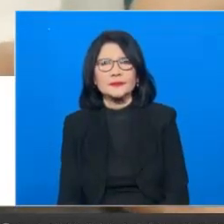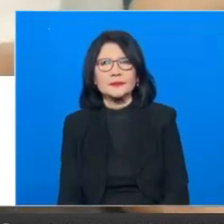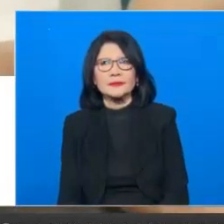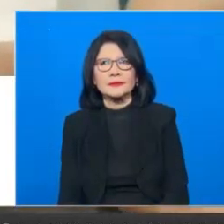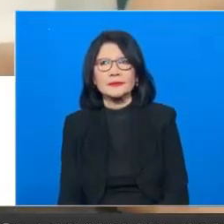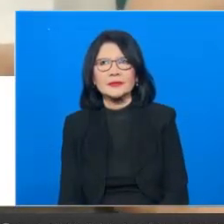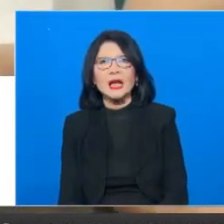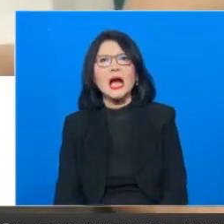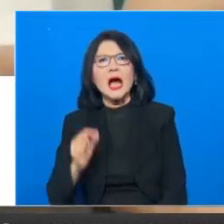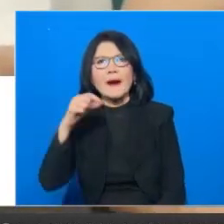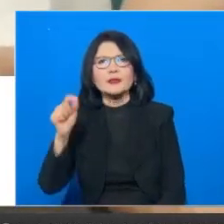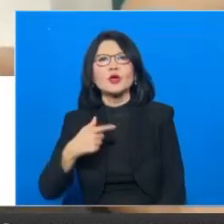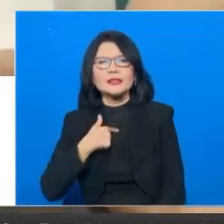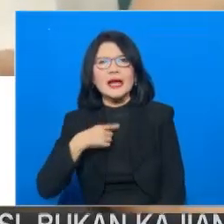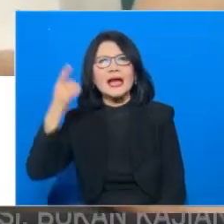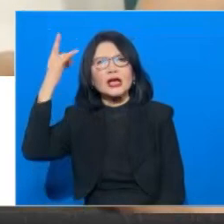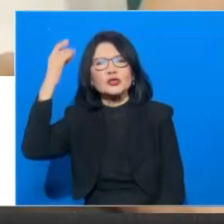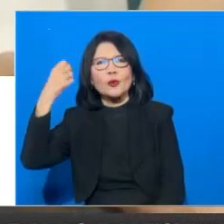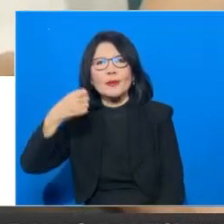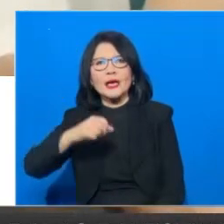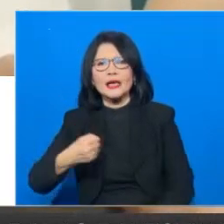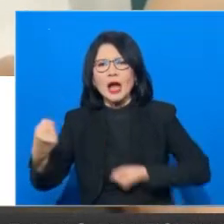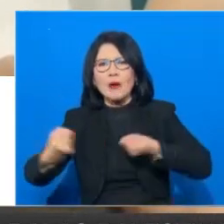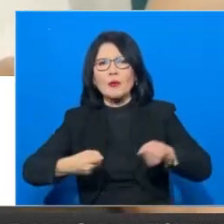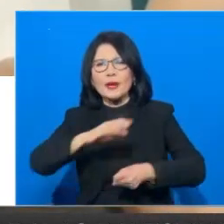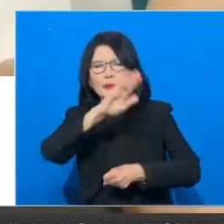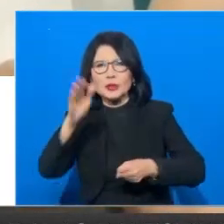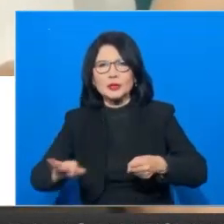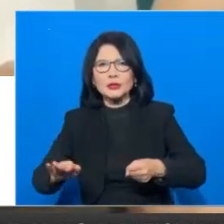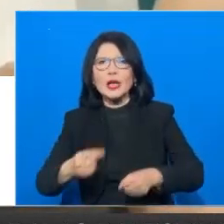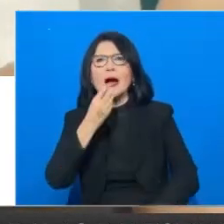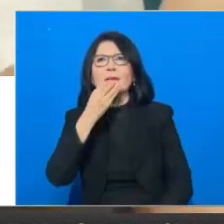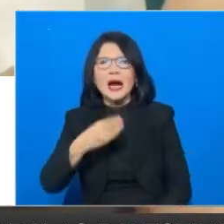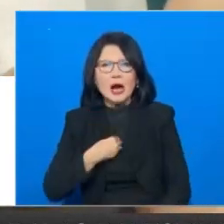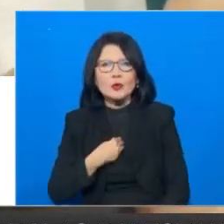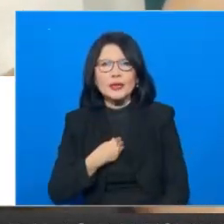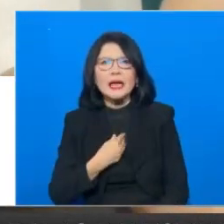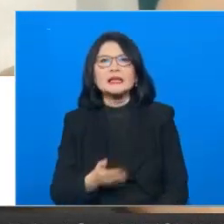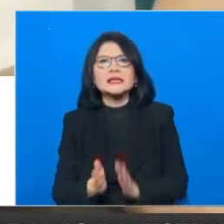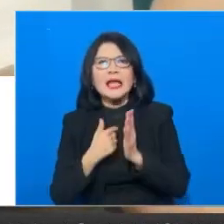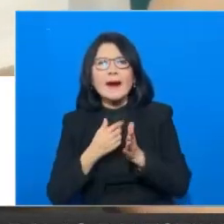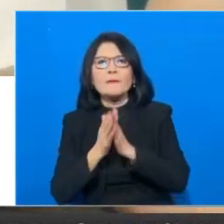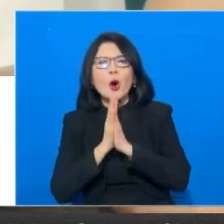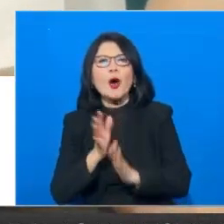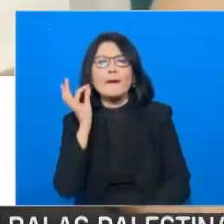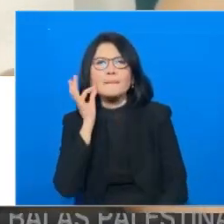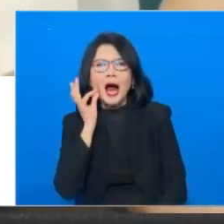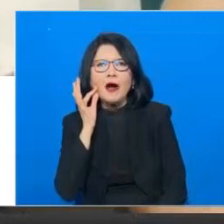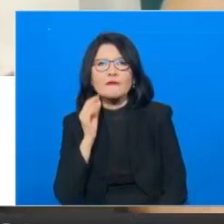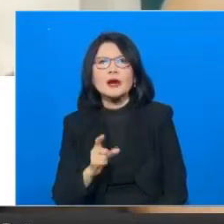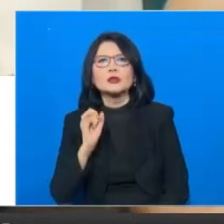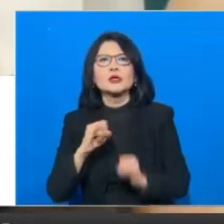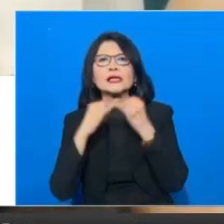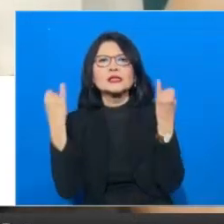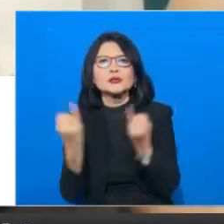Bahwa benar saya pengendara mobil pick up Grandex mengakui dengan kejadian tersebut meminta maaf kepada institusi